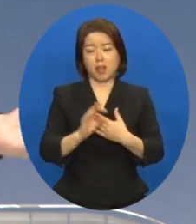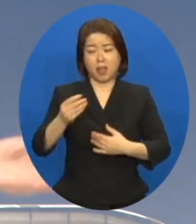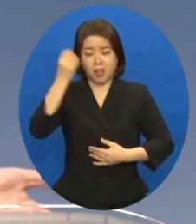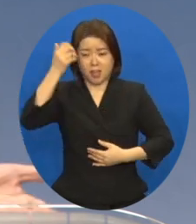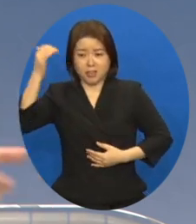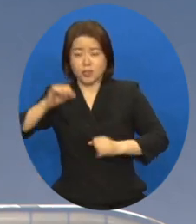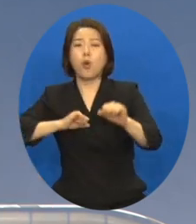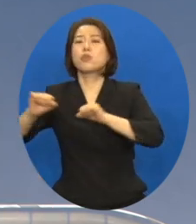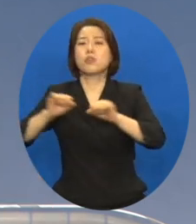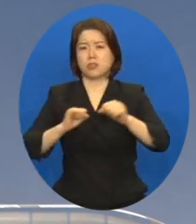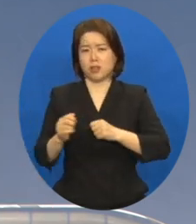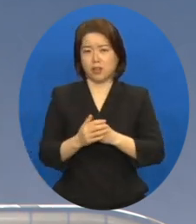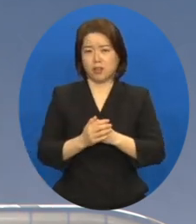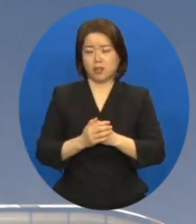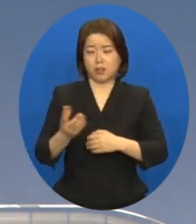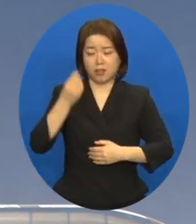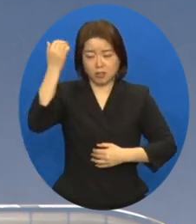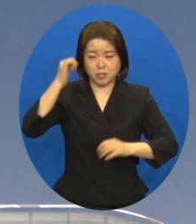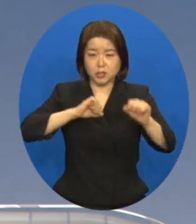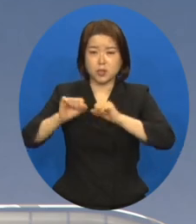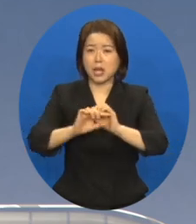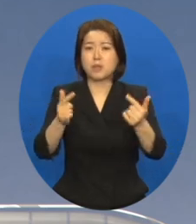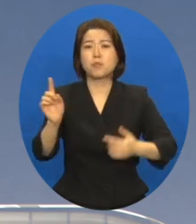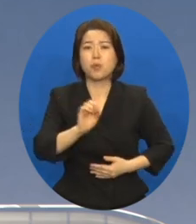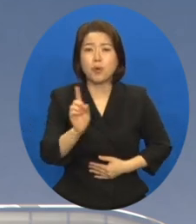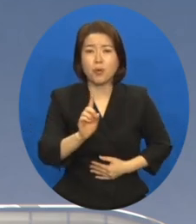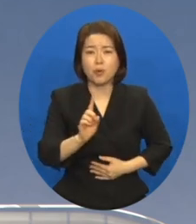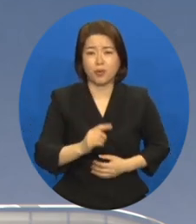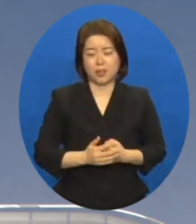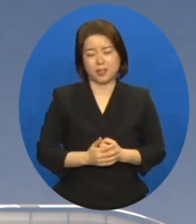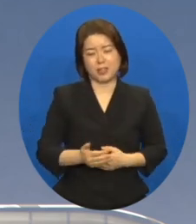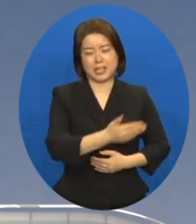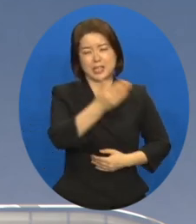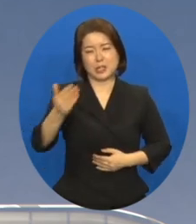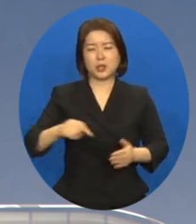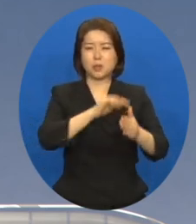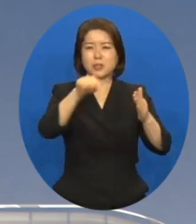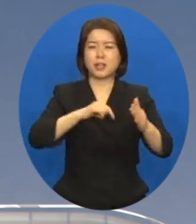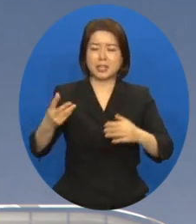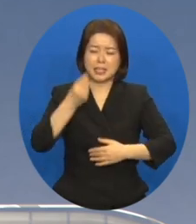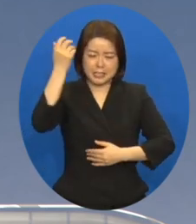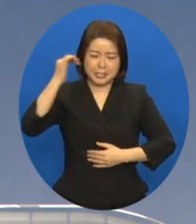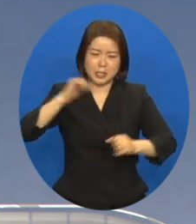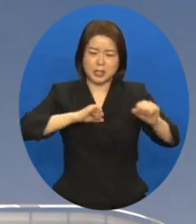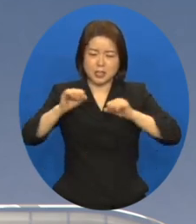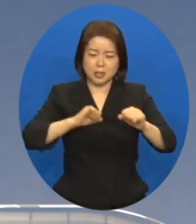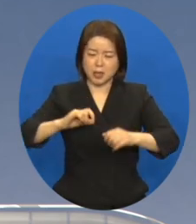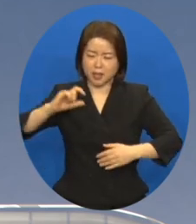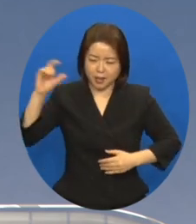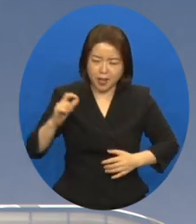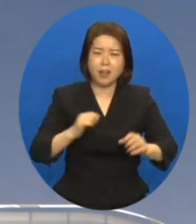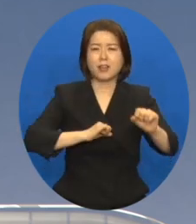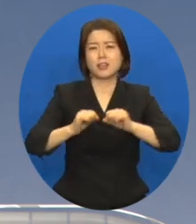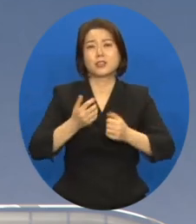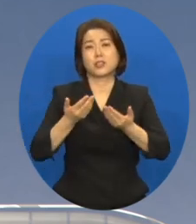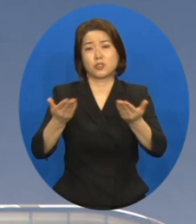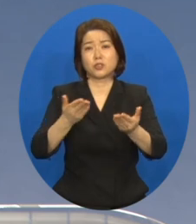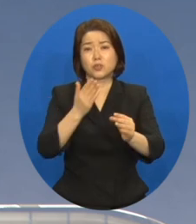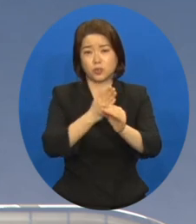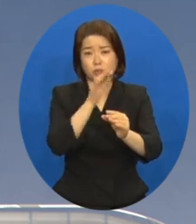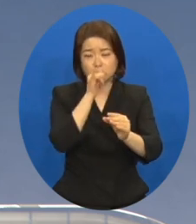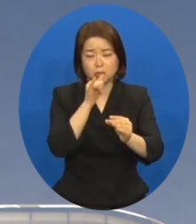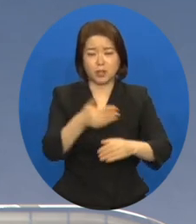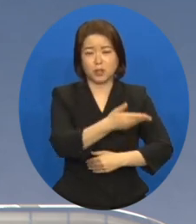역사가 아니면 뭘 한 말입니까? 여러분 안에 성령님께서 지금 얼마나 강하게 역사하는지